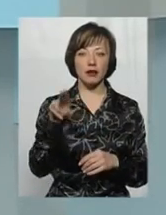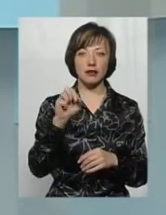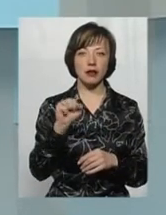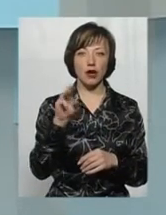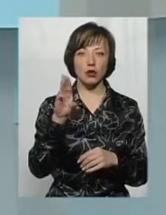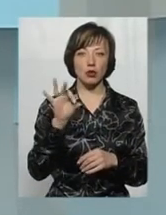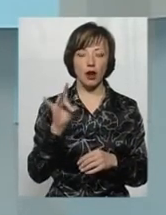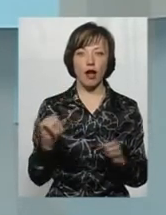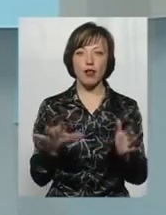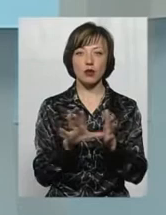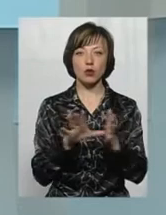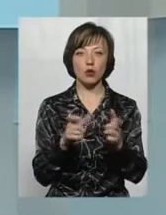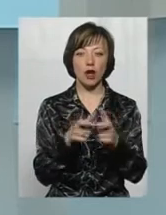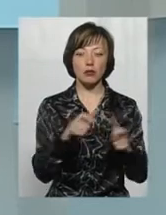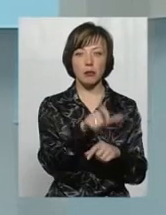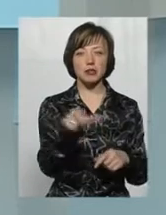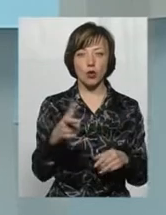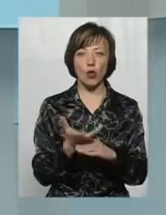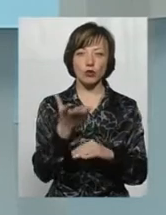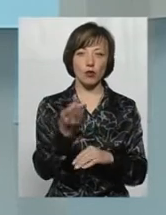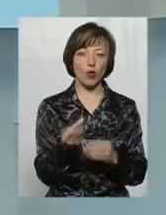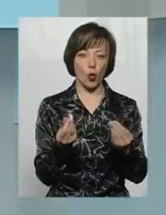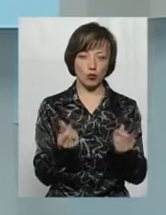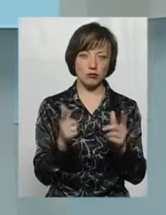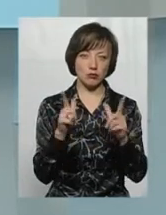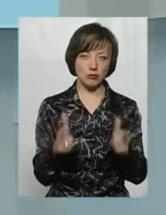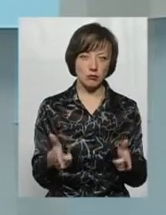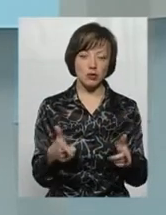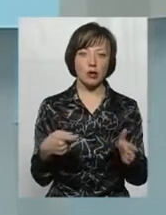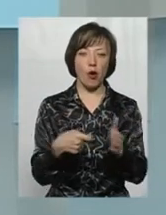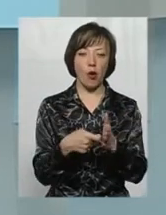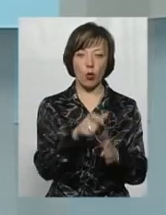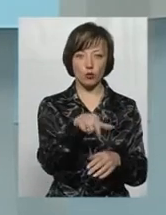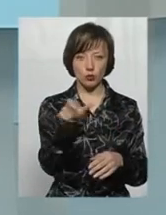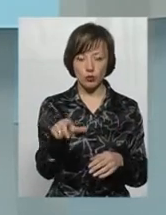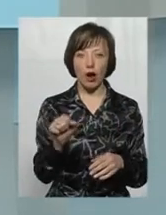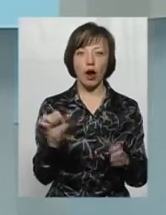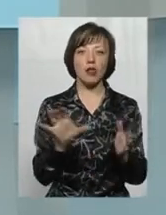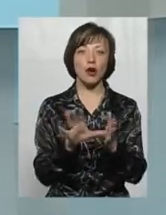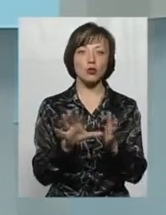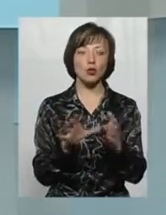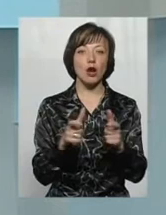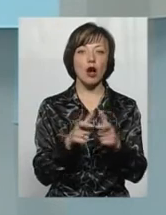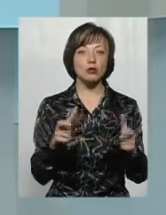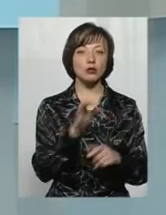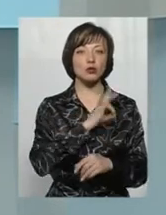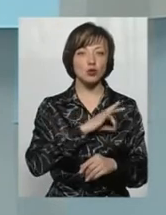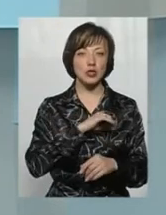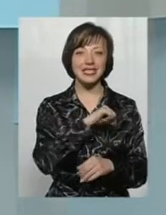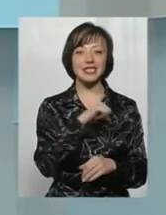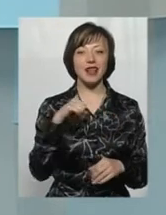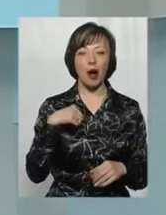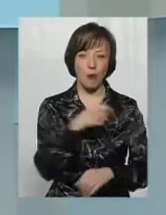електронну карточку пасажир розраховується грошовими коштами з кондуктором, а електронну карточку застосовує сам